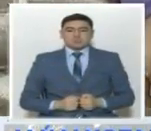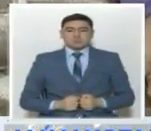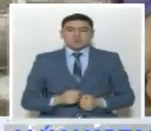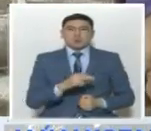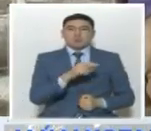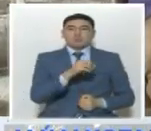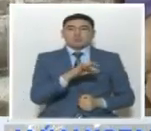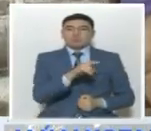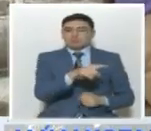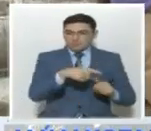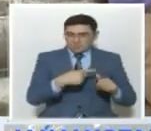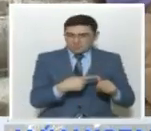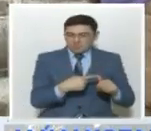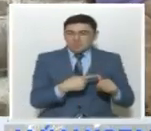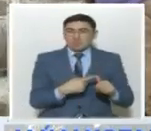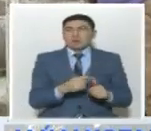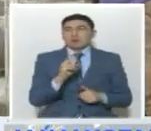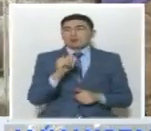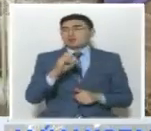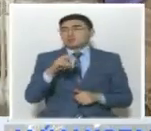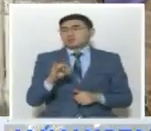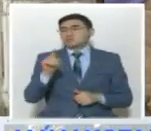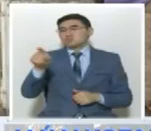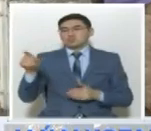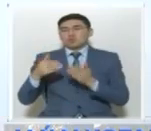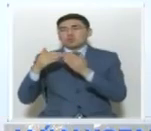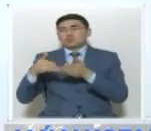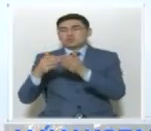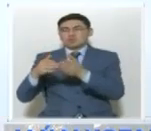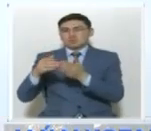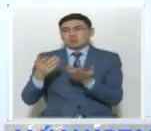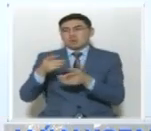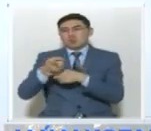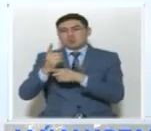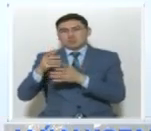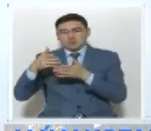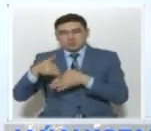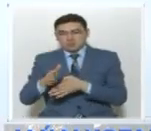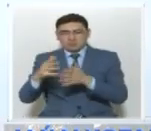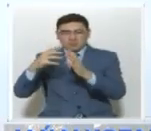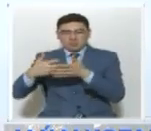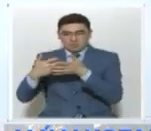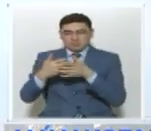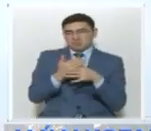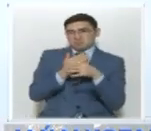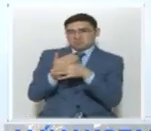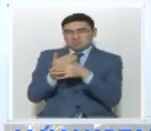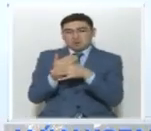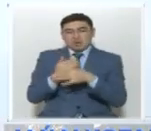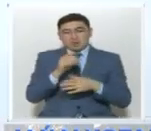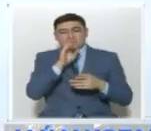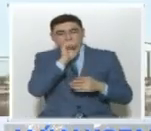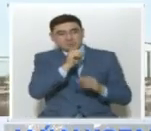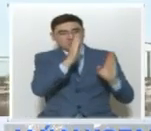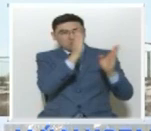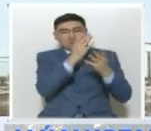Пётр Лупенковтың Каспийдегі теңізшілерге тегізер көмегі зор. Ол ауа райын зерттеумен айналысады. Маңғыстау метеорологиялық станциясының